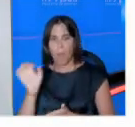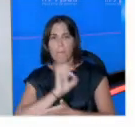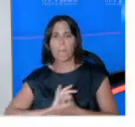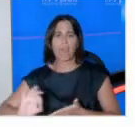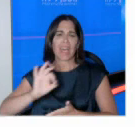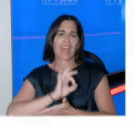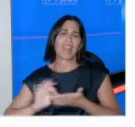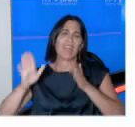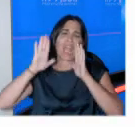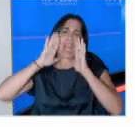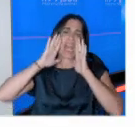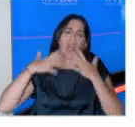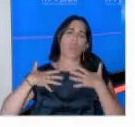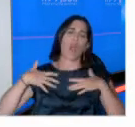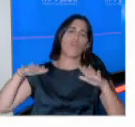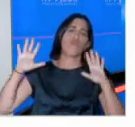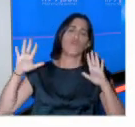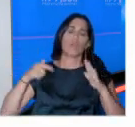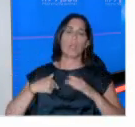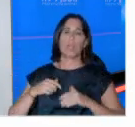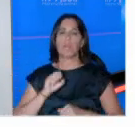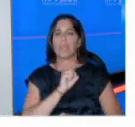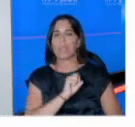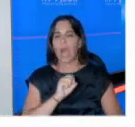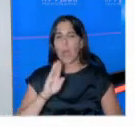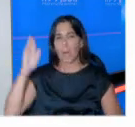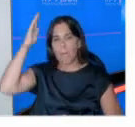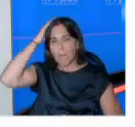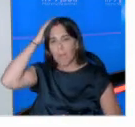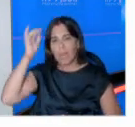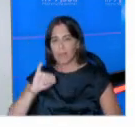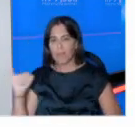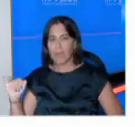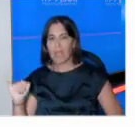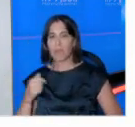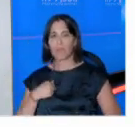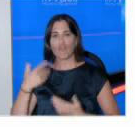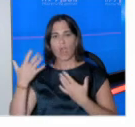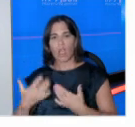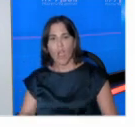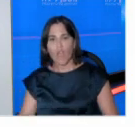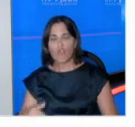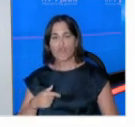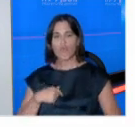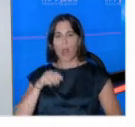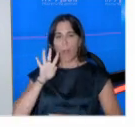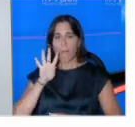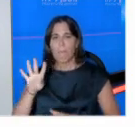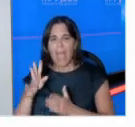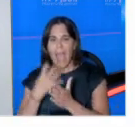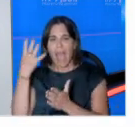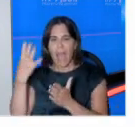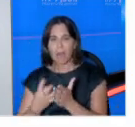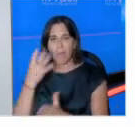מכתבי קריאה נואשים לשר ובנט מטעם הימין שכשל בארבע